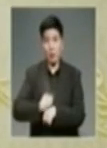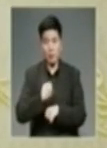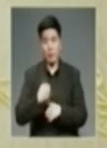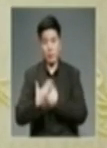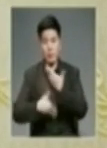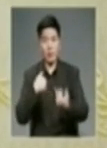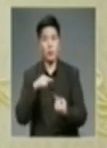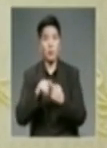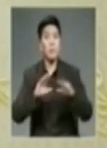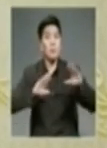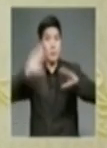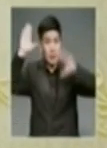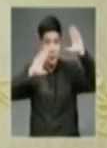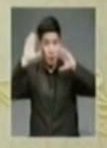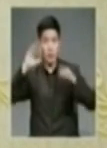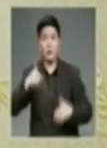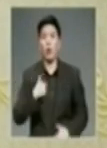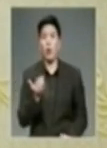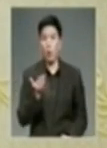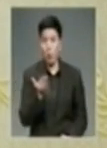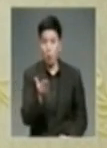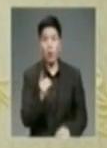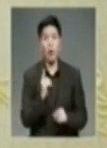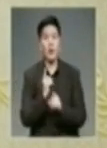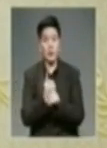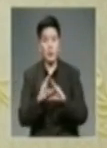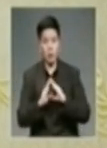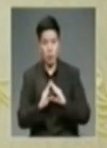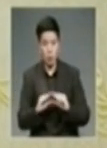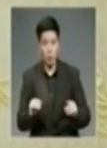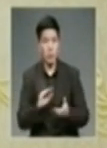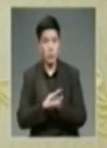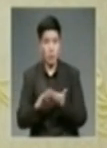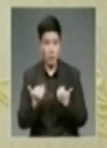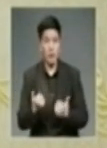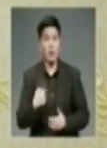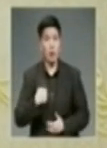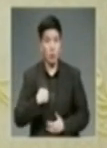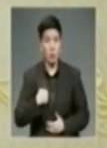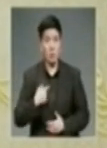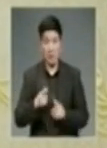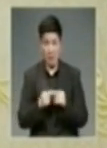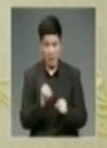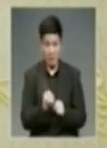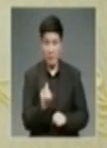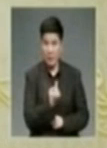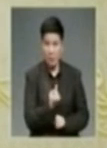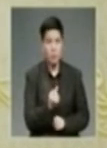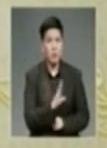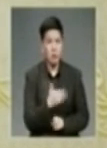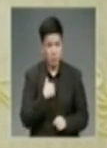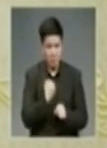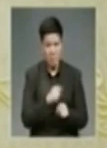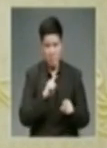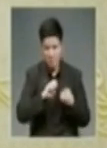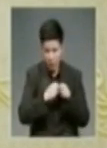าสู่ประชาธิปไตยผมก็อยากจะขอให้เป็นไปด้วยความสงบเรียบร้อยเพราะเราก็คงไม่ได้มีเรื่องนี้ทำแต่เพียงอย่างเดียวเรามีปัญ